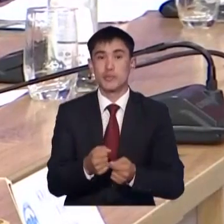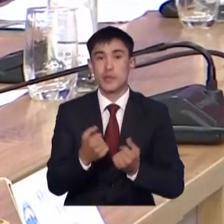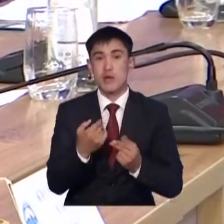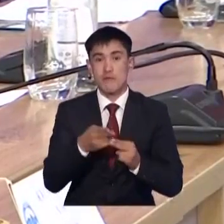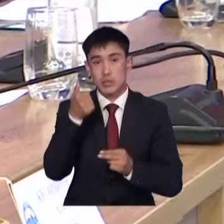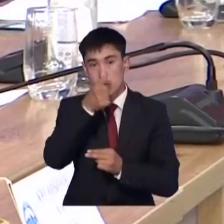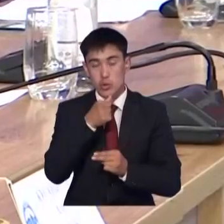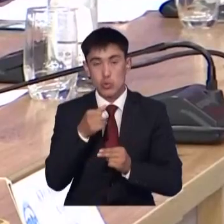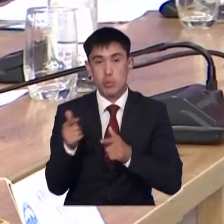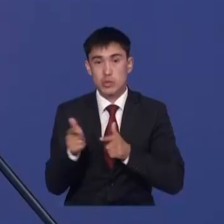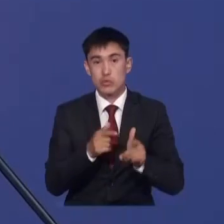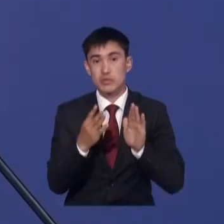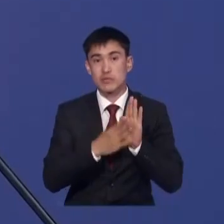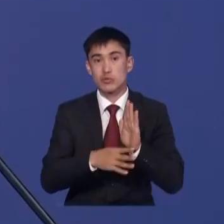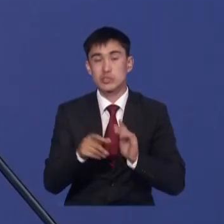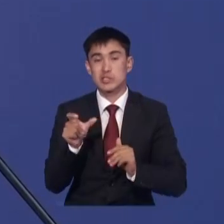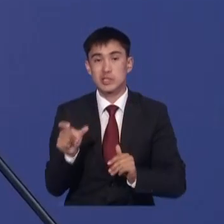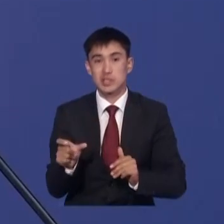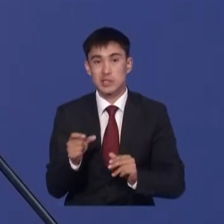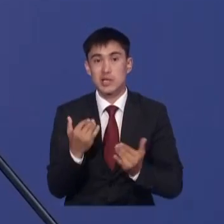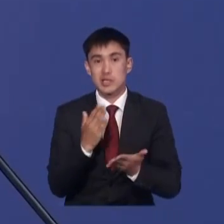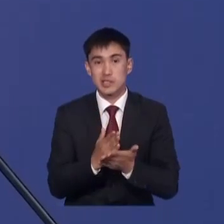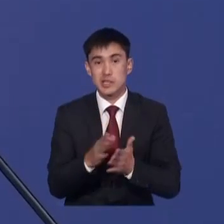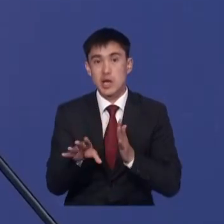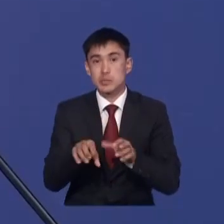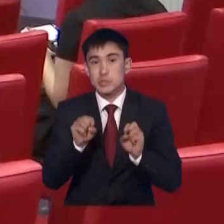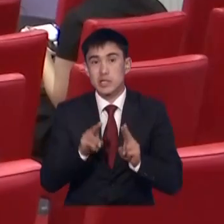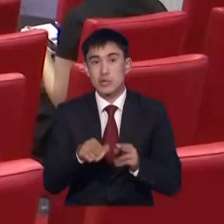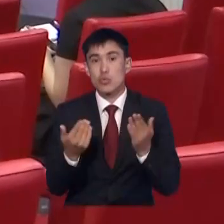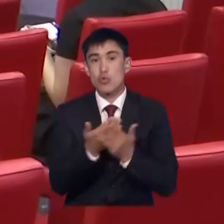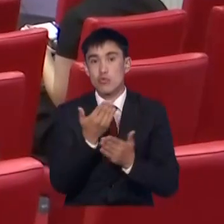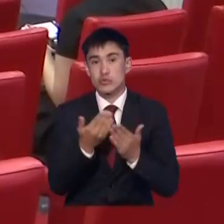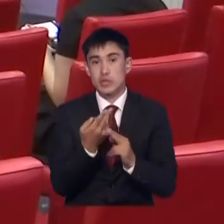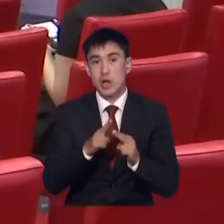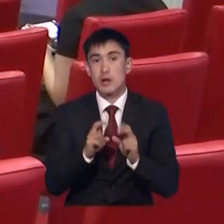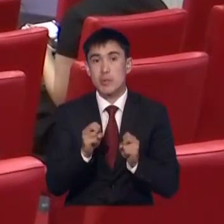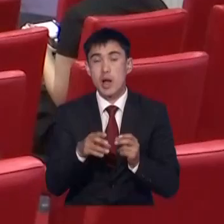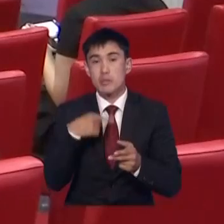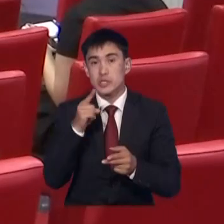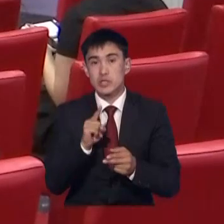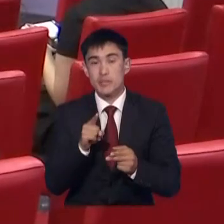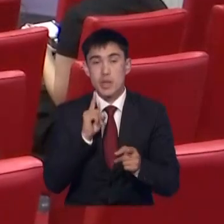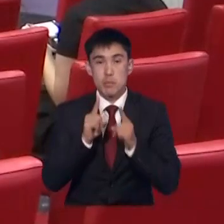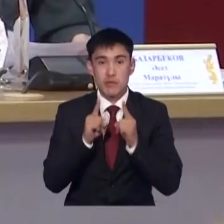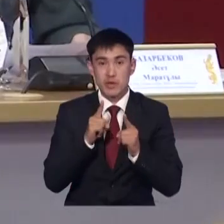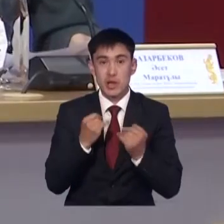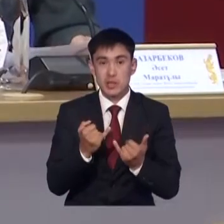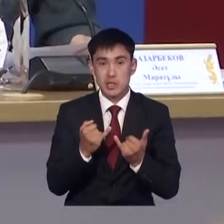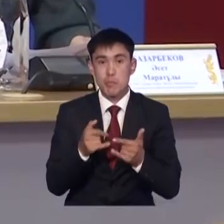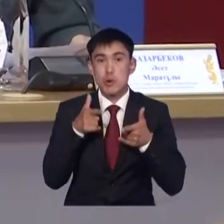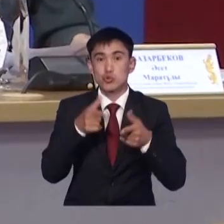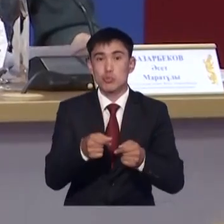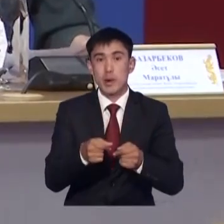уже в этом году подготовлено 90 кандидатов есть и определённые новшества как было отмечено в ходе брифинга отныне